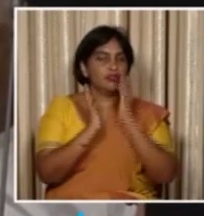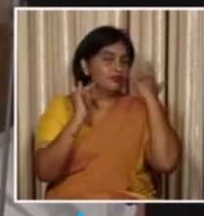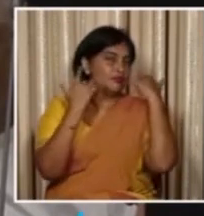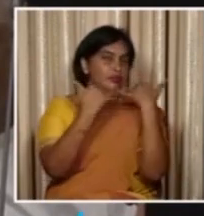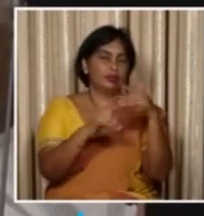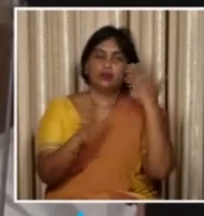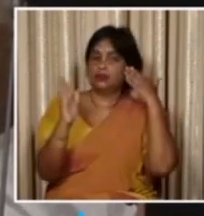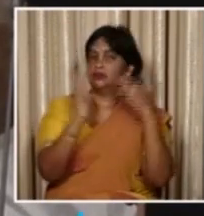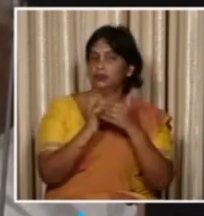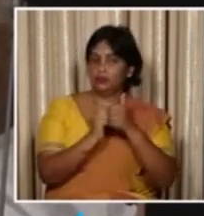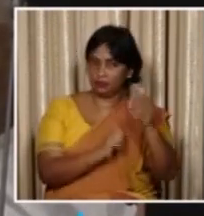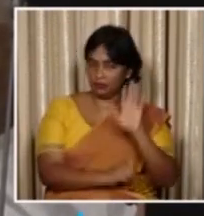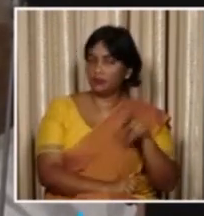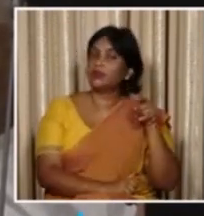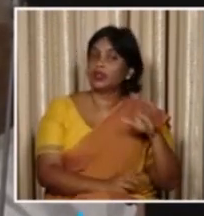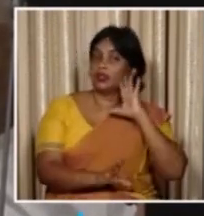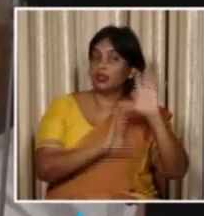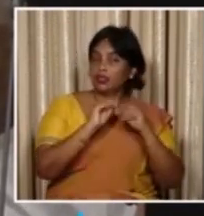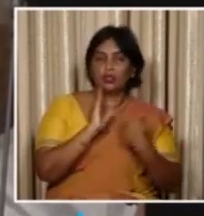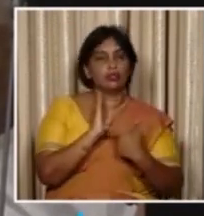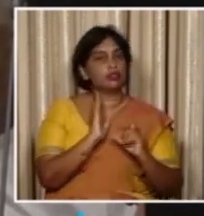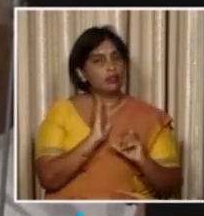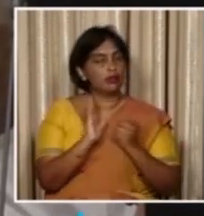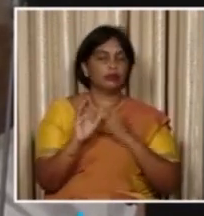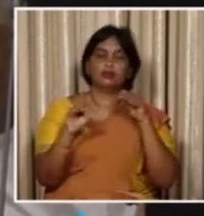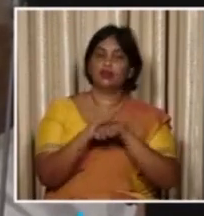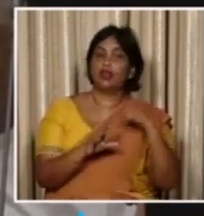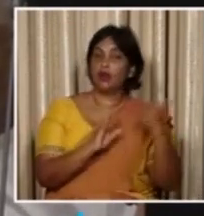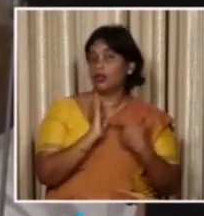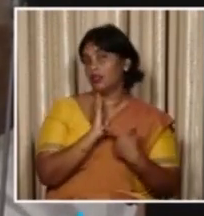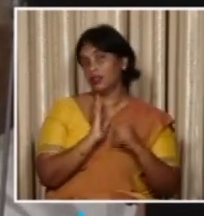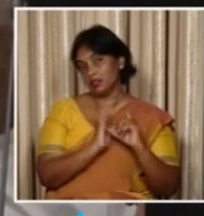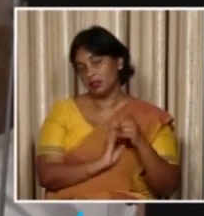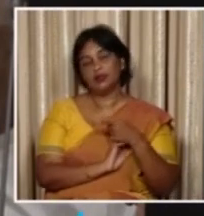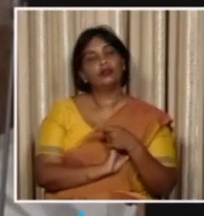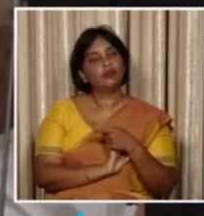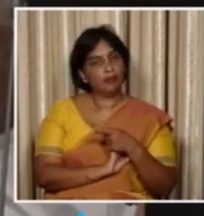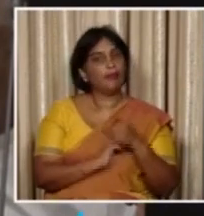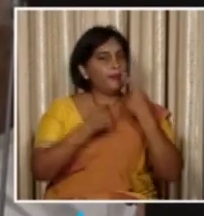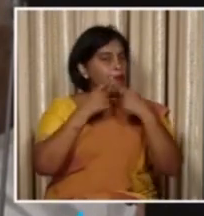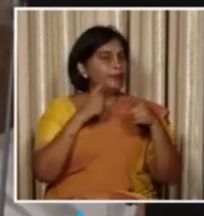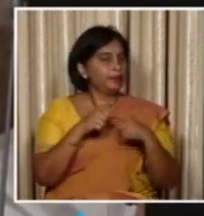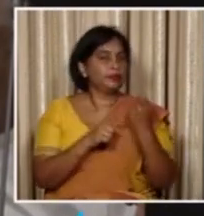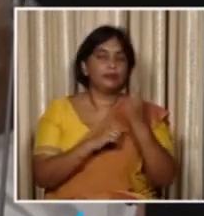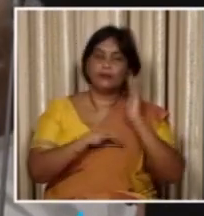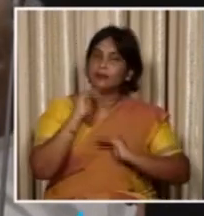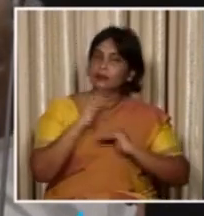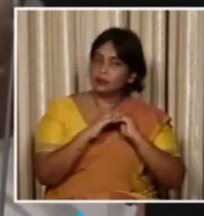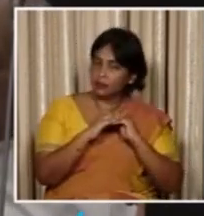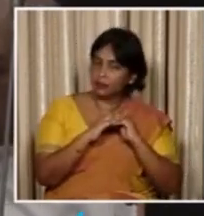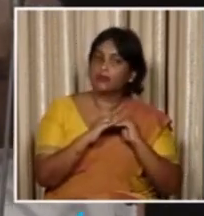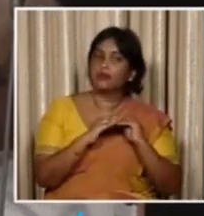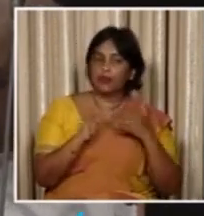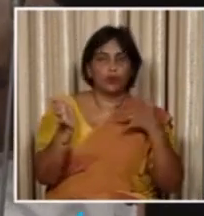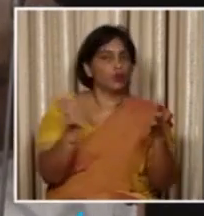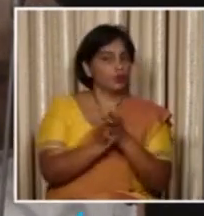කෙරෙහිද අවධානය යොමු කළ යුතුයි. තොරතුරු තාක්ෂණයක් ඇතුළු නව තාක්ෂණික අංග ආර්ථික ක්‍රියාකම් වලට බද්ධ